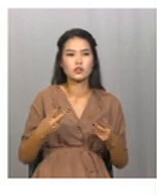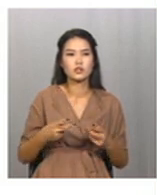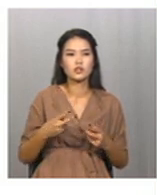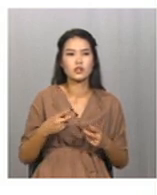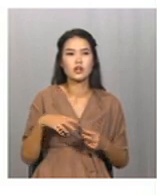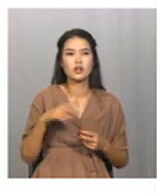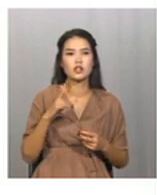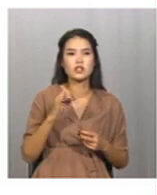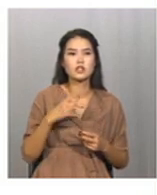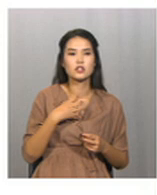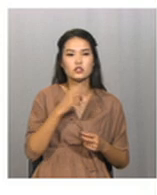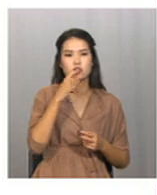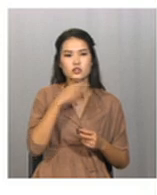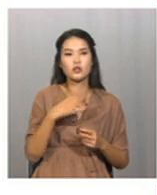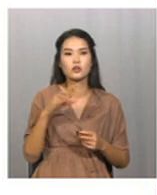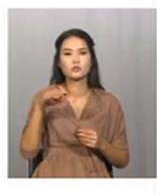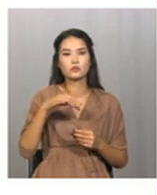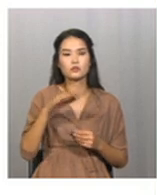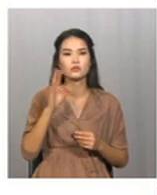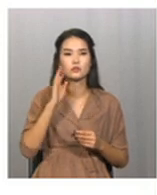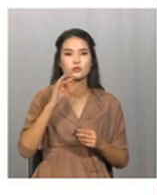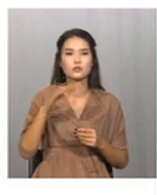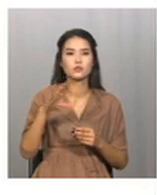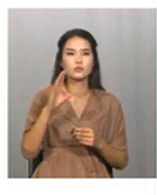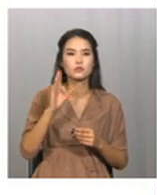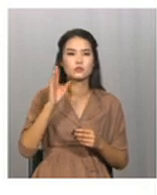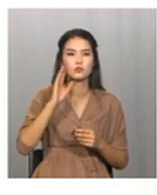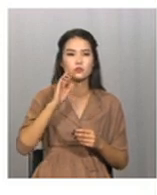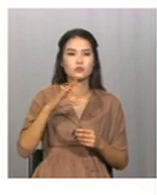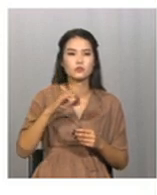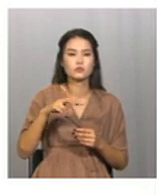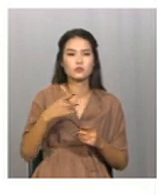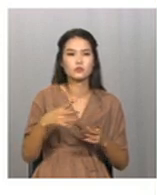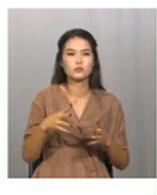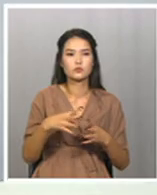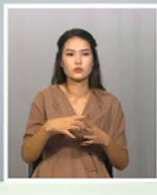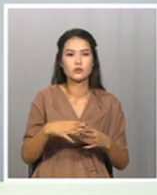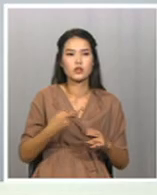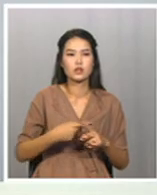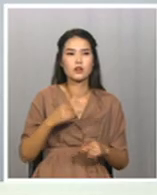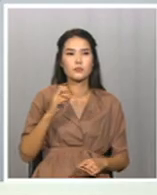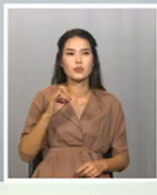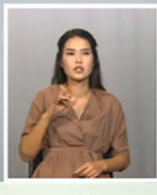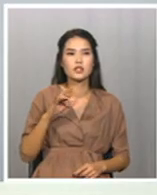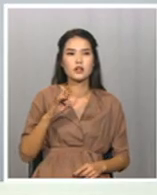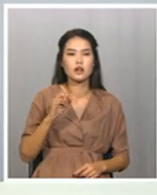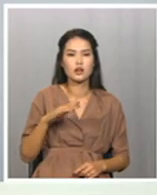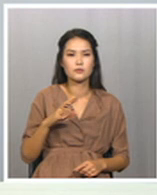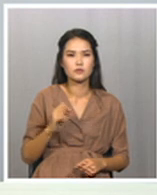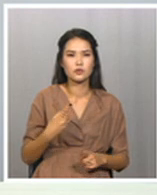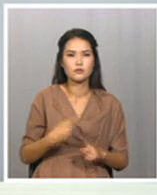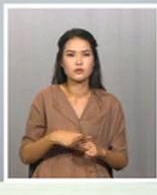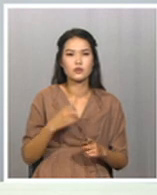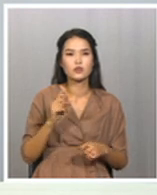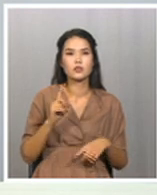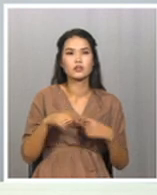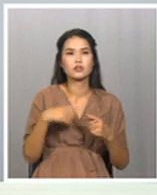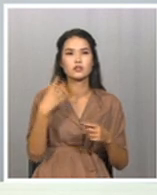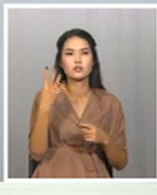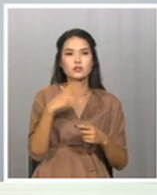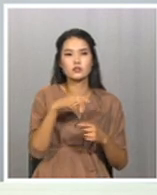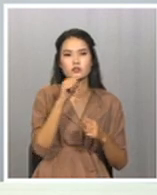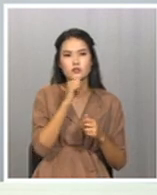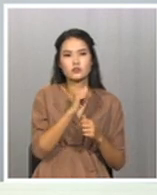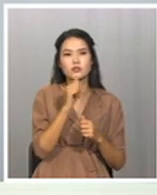тұз және су түзіледі. Бұл бейтараптану реакциясы деп аталады. Оқушылар, сұйылтылған күкірт